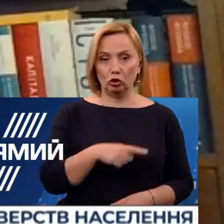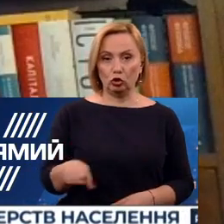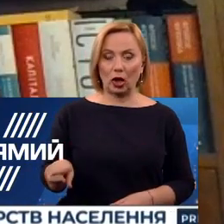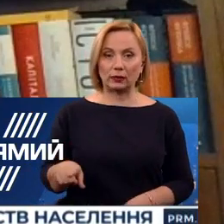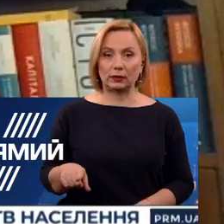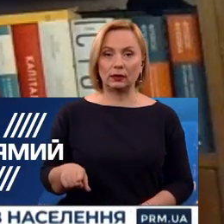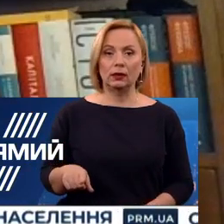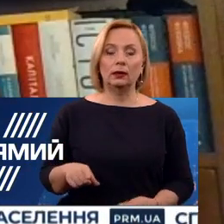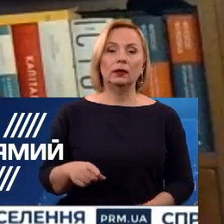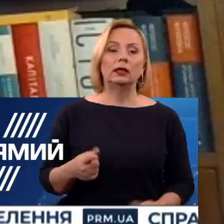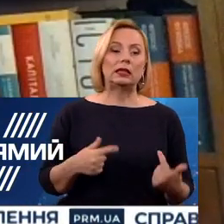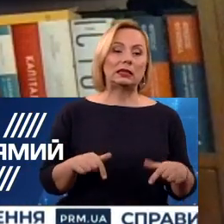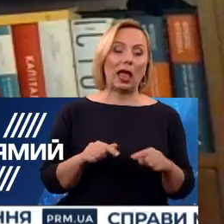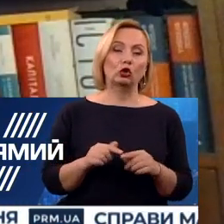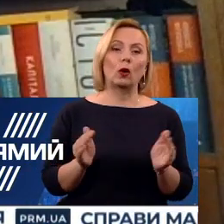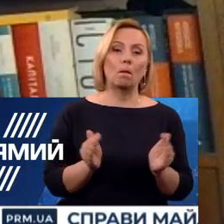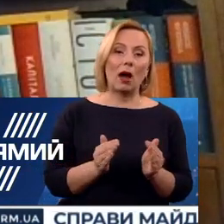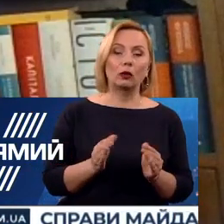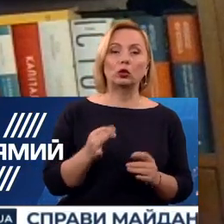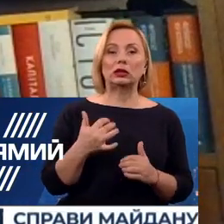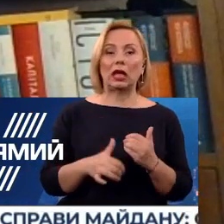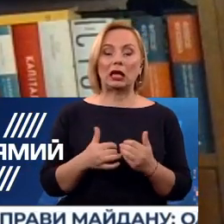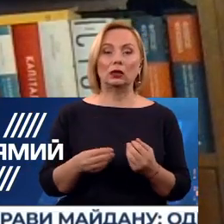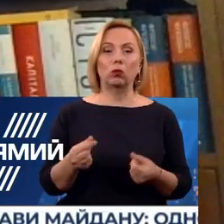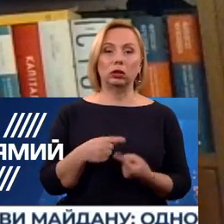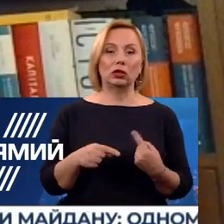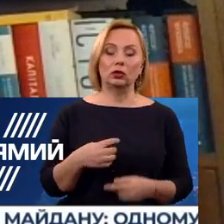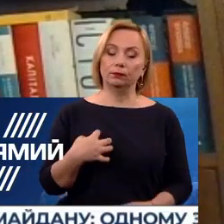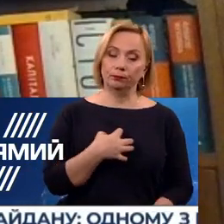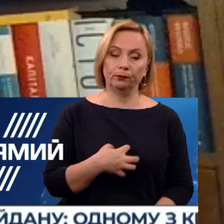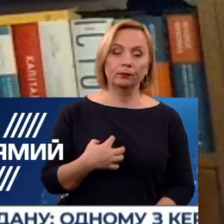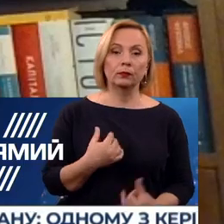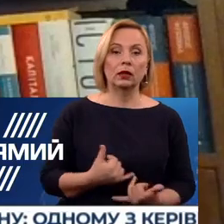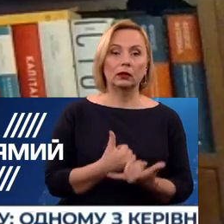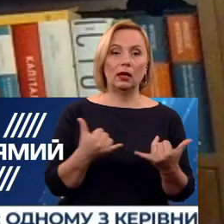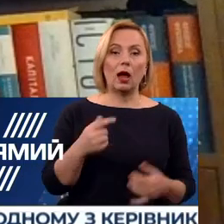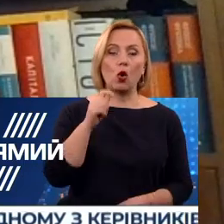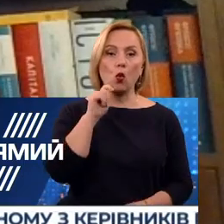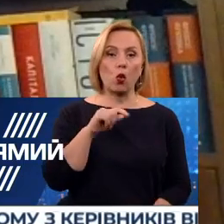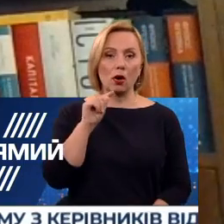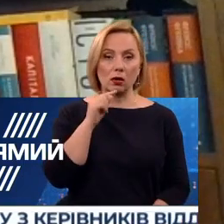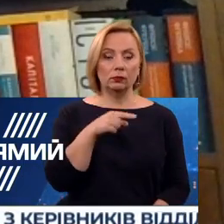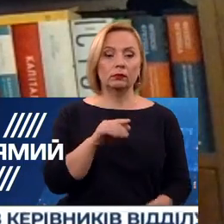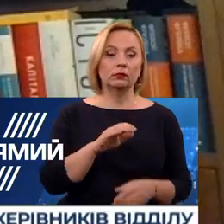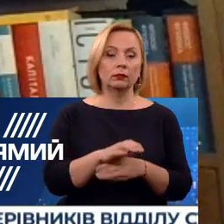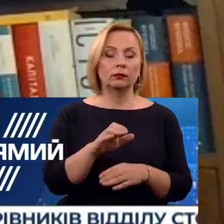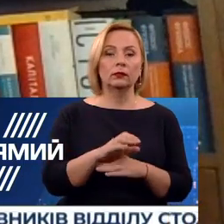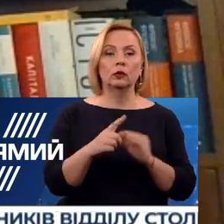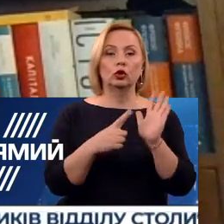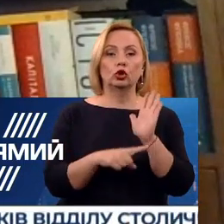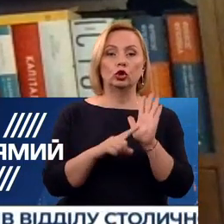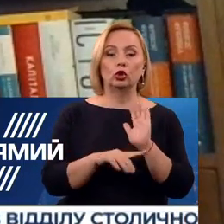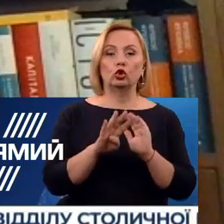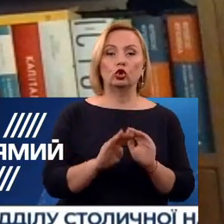сектор малого і середнього бізнесу є визначальним для української економіки, тому що там виготовляється 64%